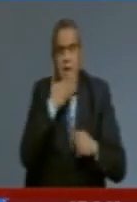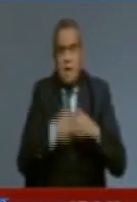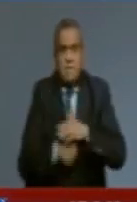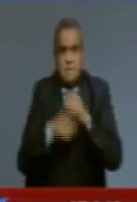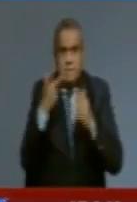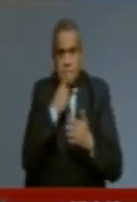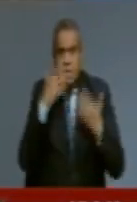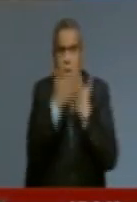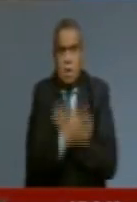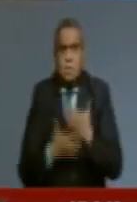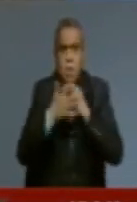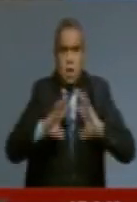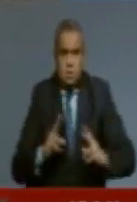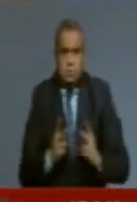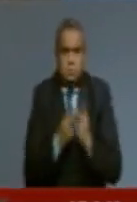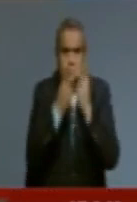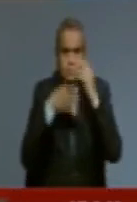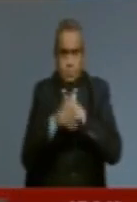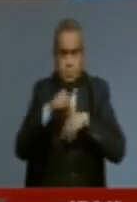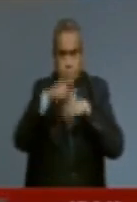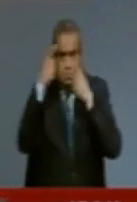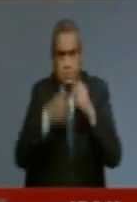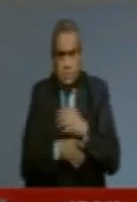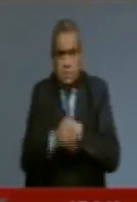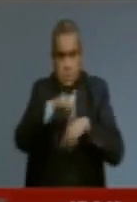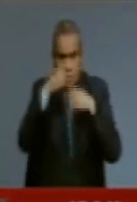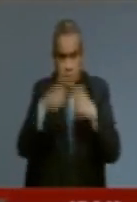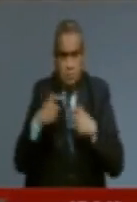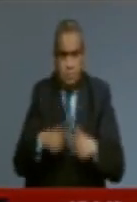المشاريع العديدة في قطاع البنية التحتية.